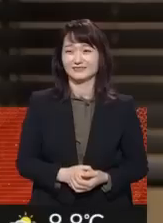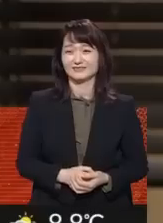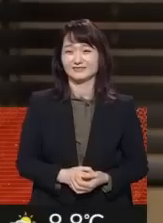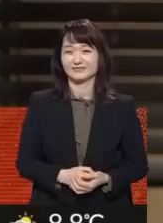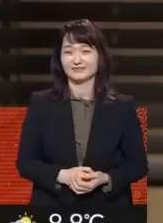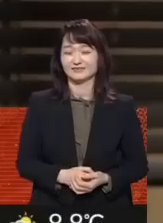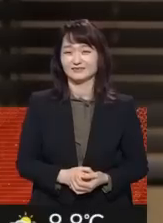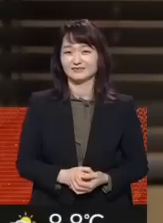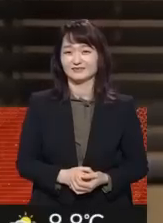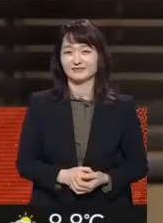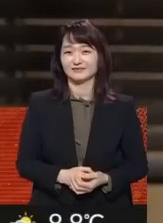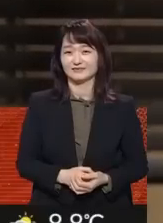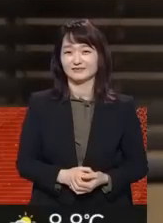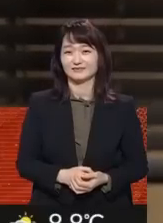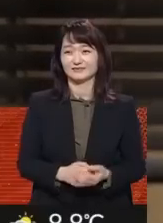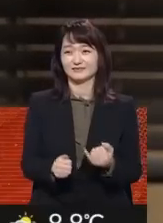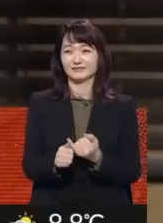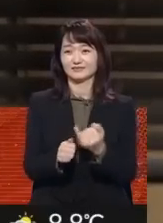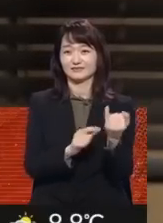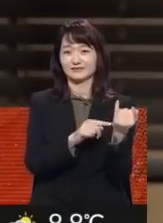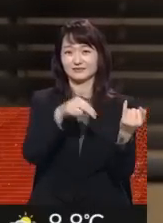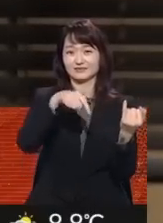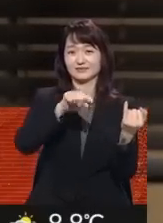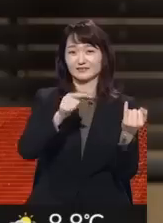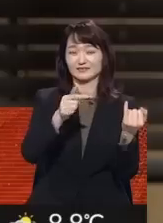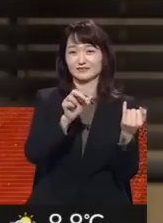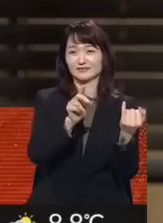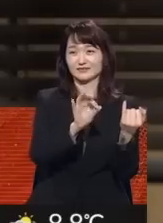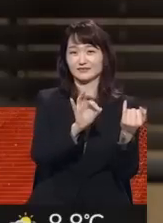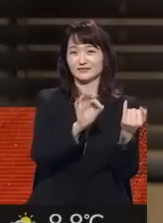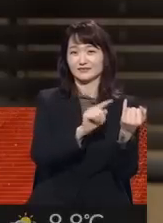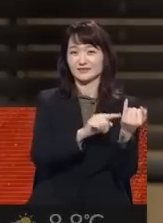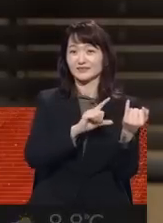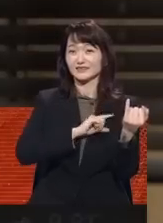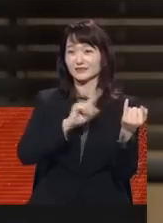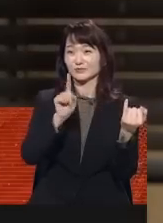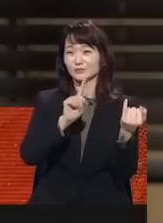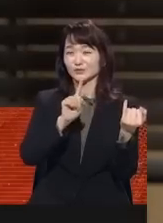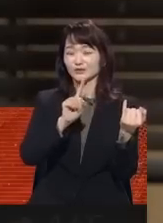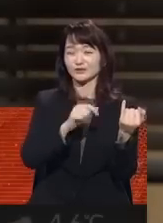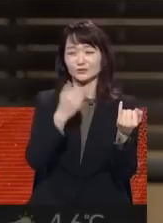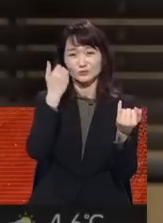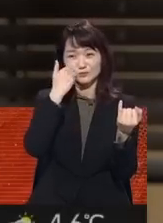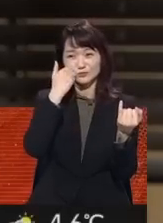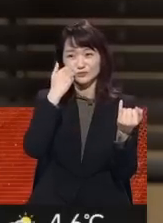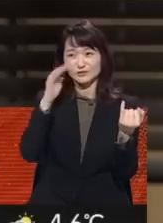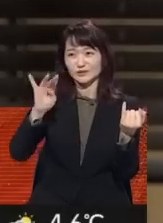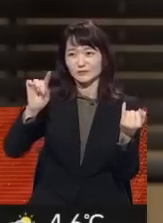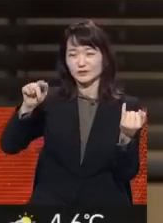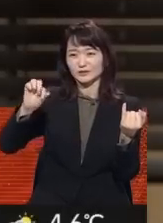그렇죠 참고로 선영이란 이름은 우리 백 변호사님의 진짜 사모님의